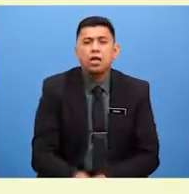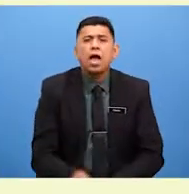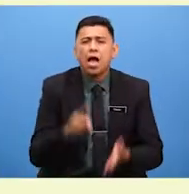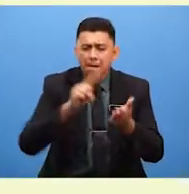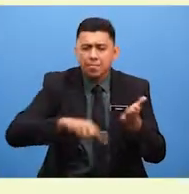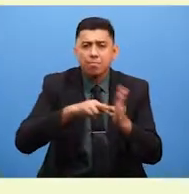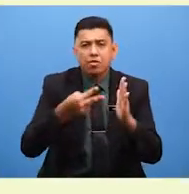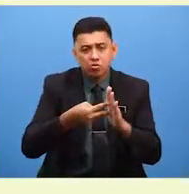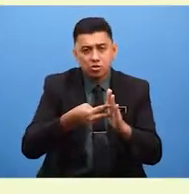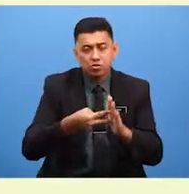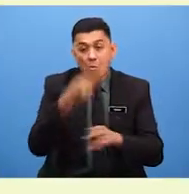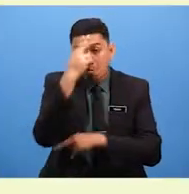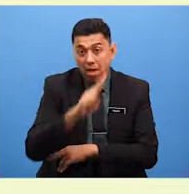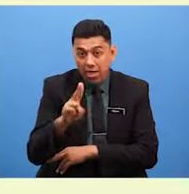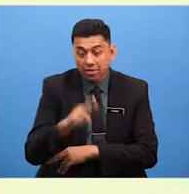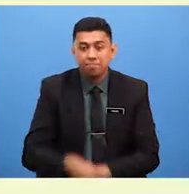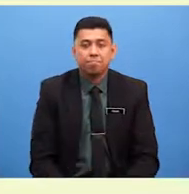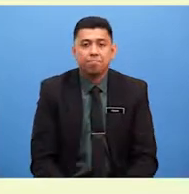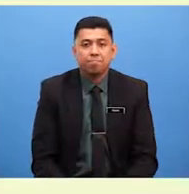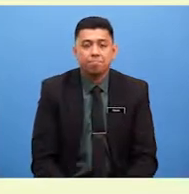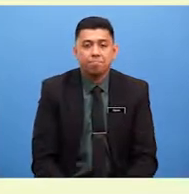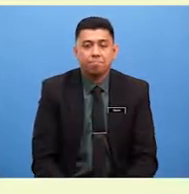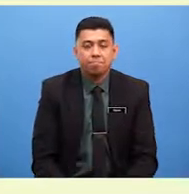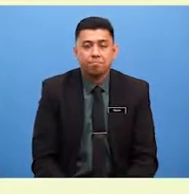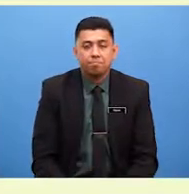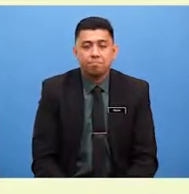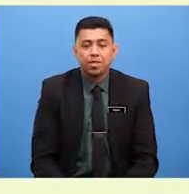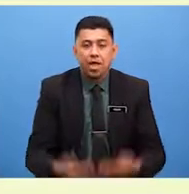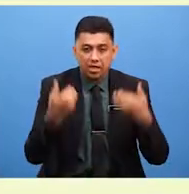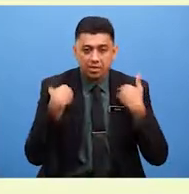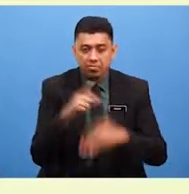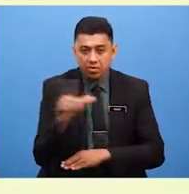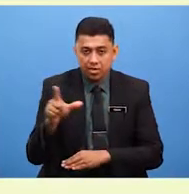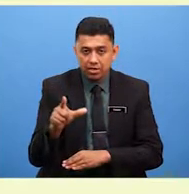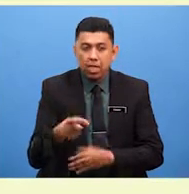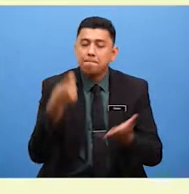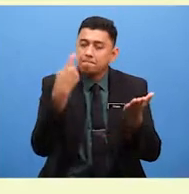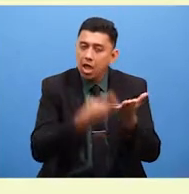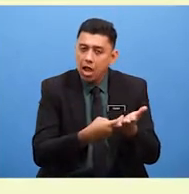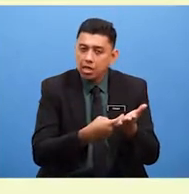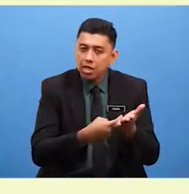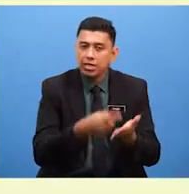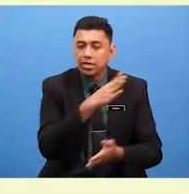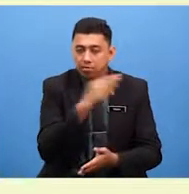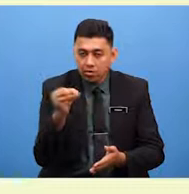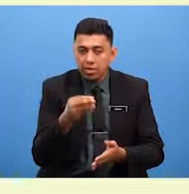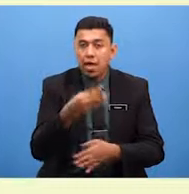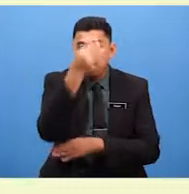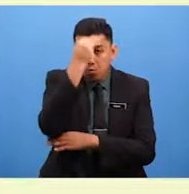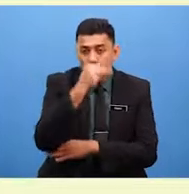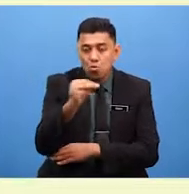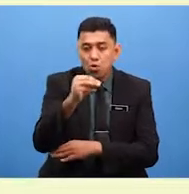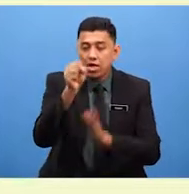nilai hormat, murid-murid? Nilai hormat adalah menghargai dan